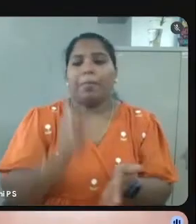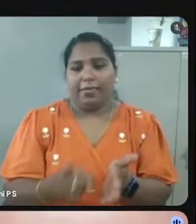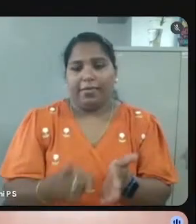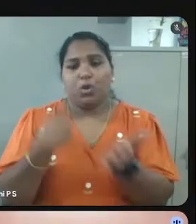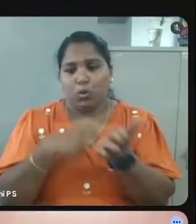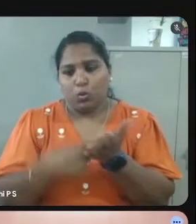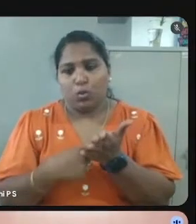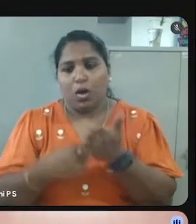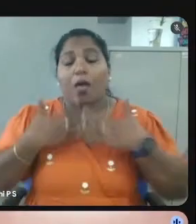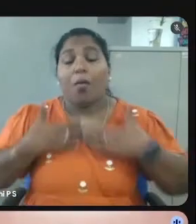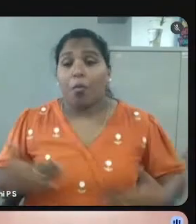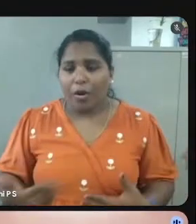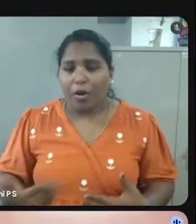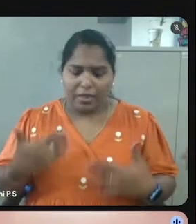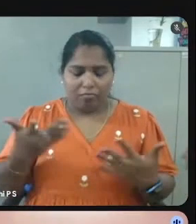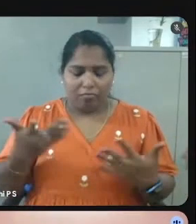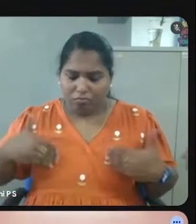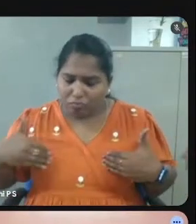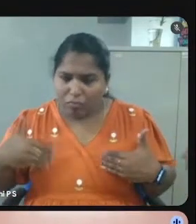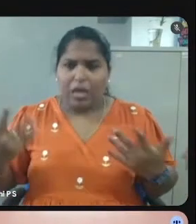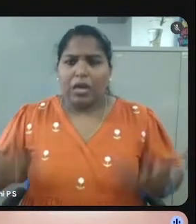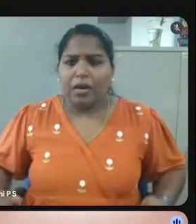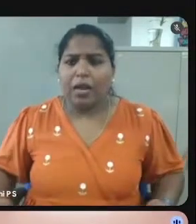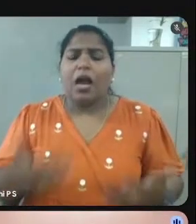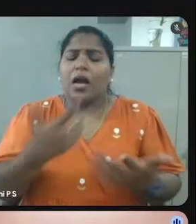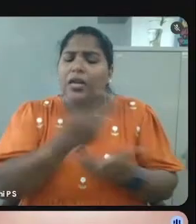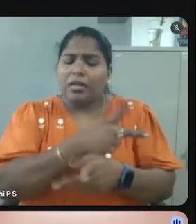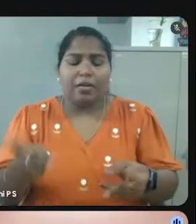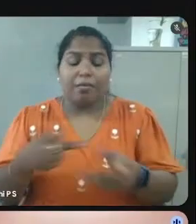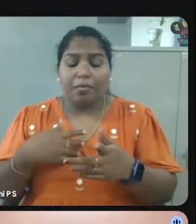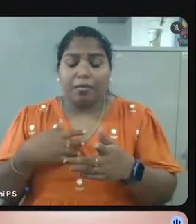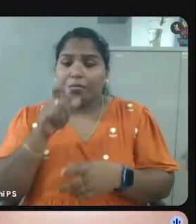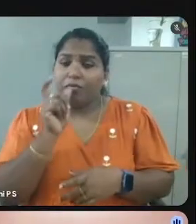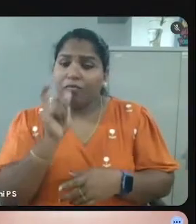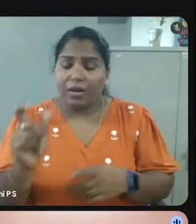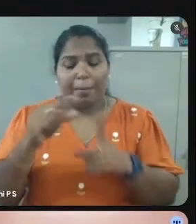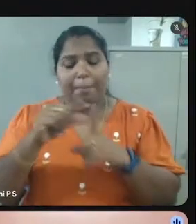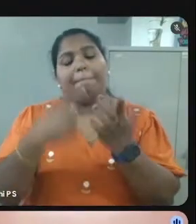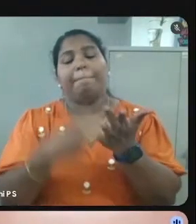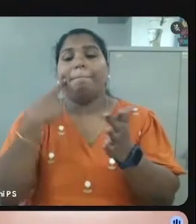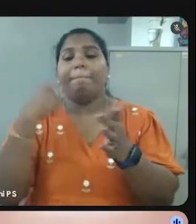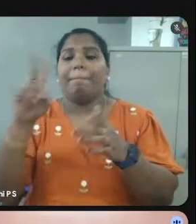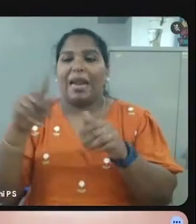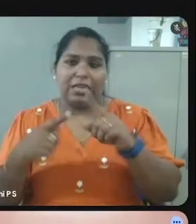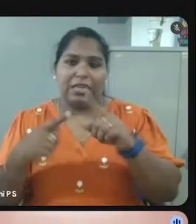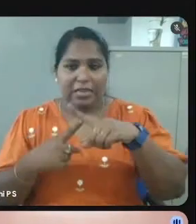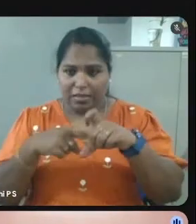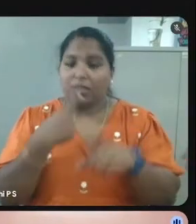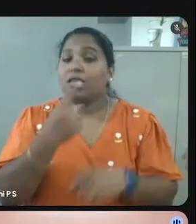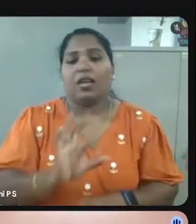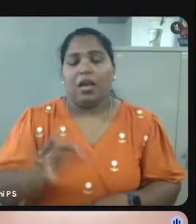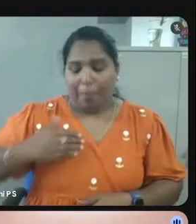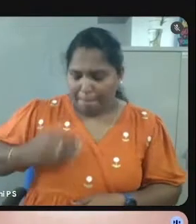ബോഡി പാർട്സ് പ്രൈവറ്റ് പാർട്സ് എന്ന് പറയരുത്. തെറപ്പിസ്റ്റോട് ചോദിക്കുമ്പോൾ ബ്രസ്റ്റില് ഇങ്ങനെ വേദന ഉണ്ട്,